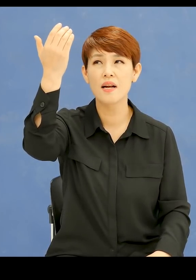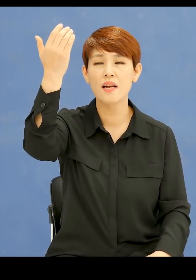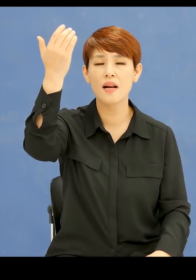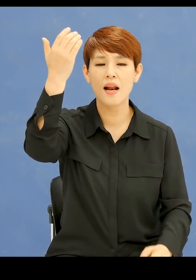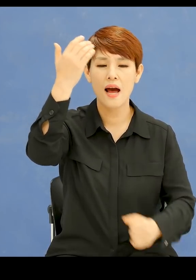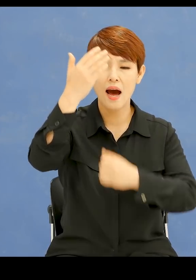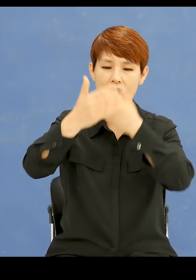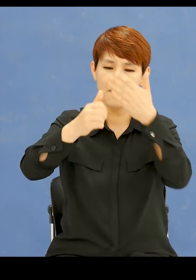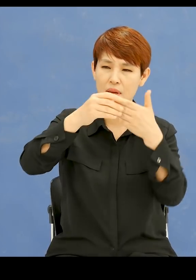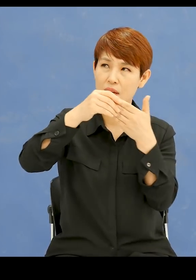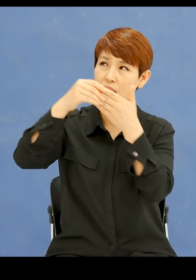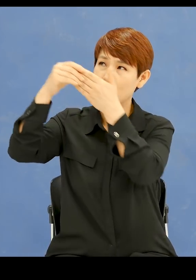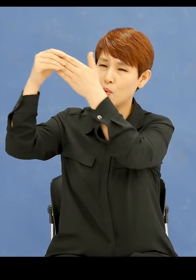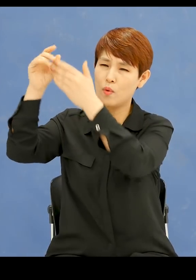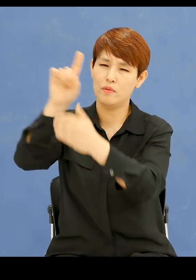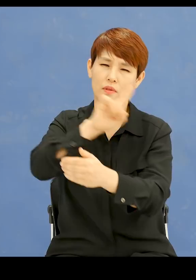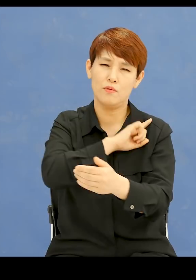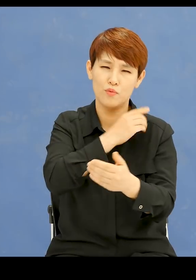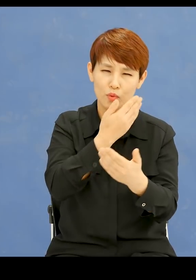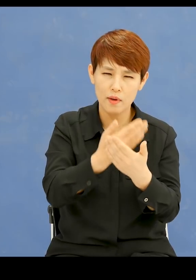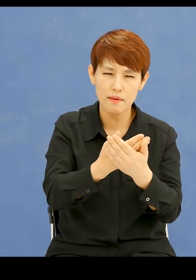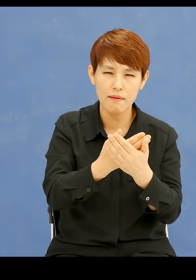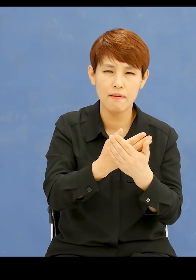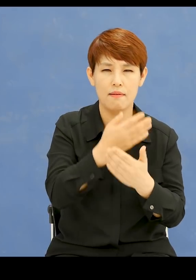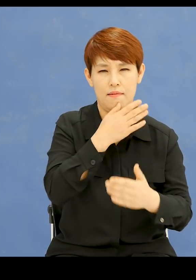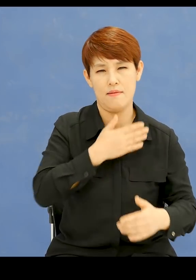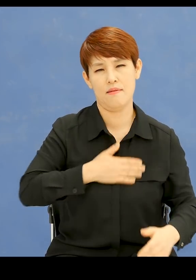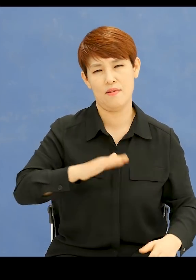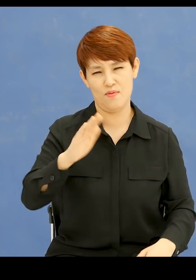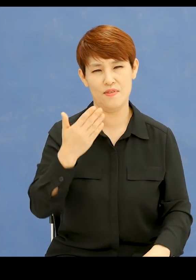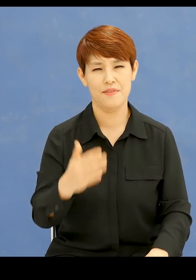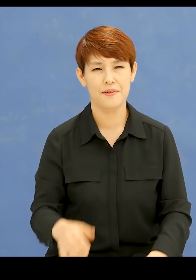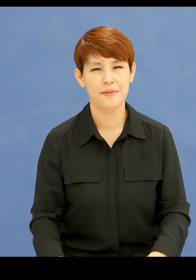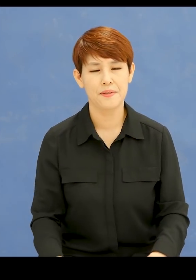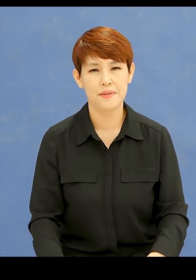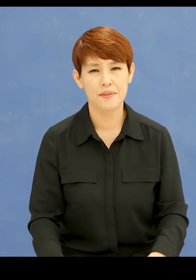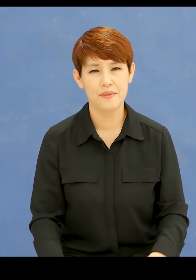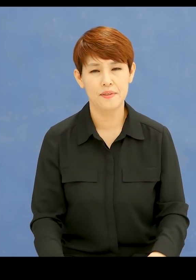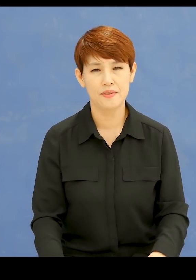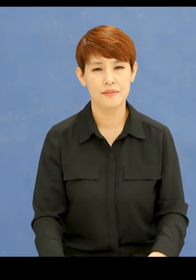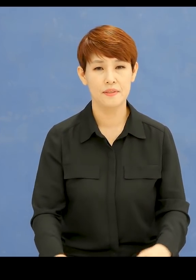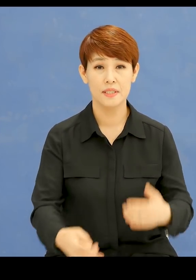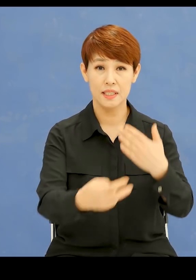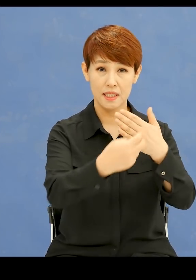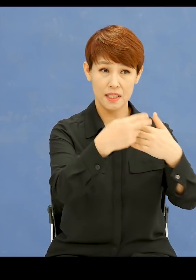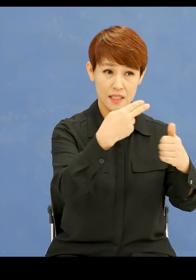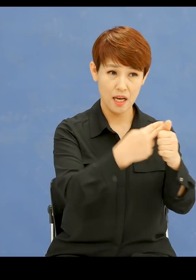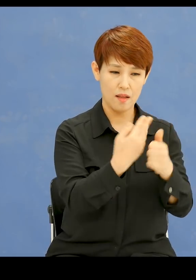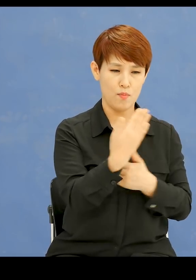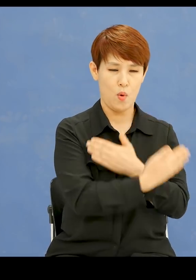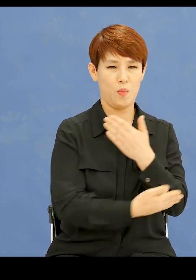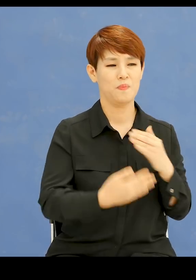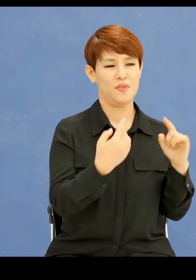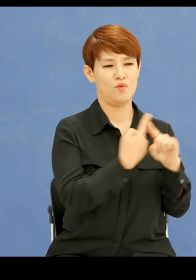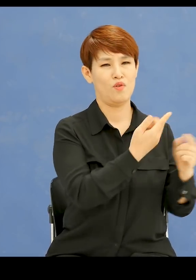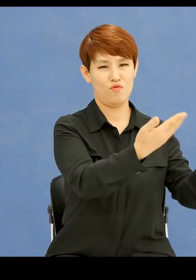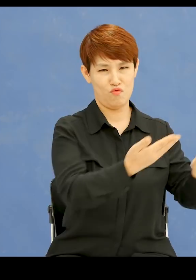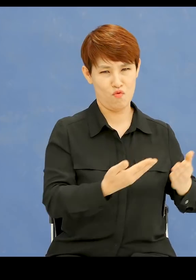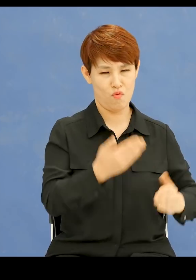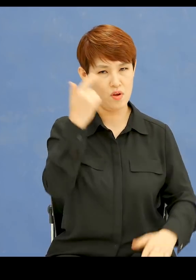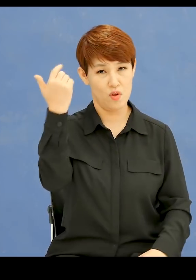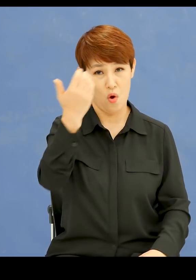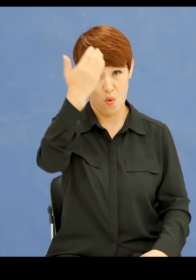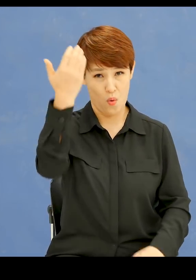게 네. 가장 소중한 삶이구나. 예. 의사들은 육체를 치료해 주는데 그러면